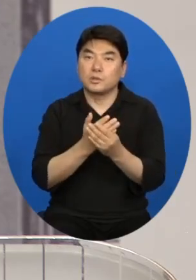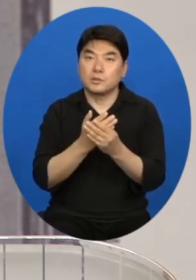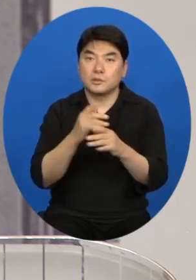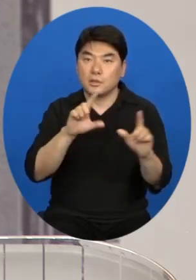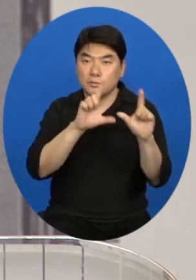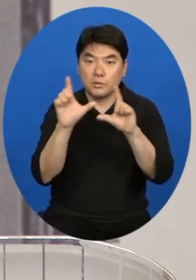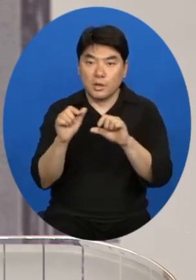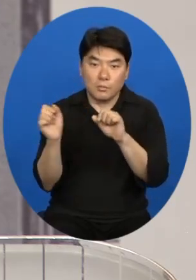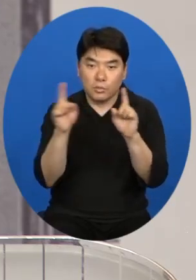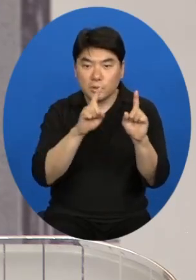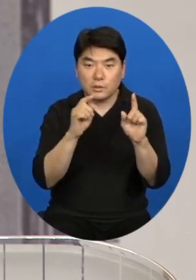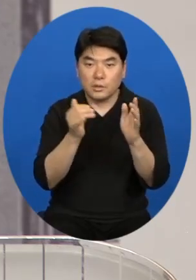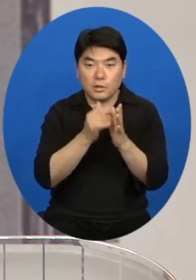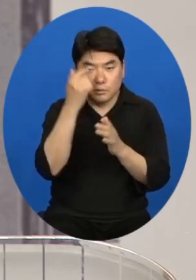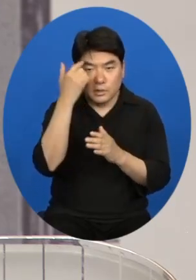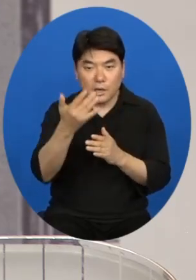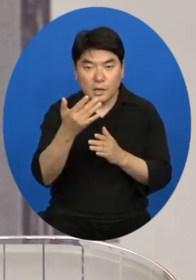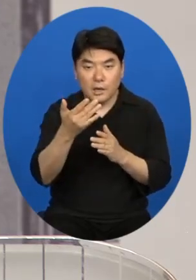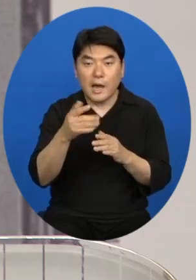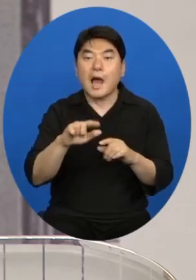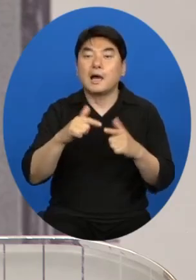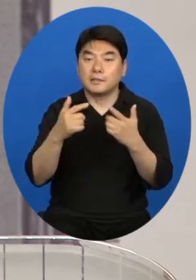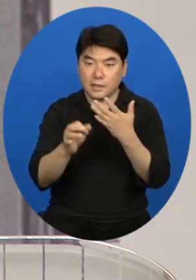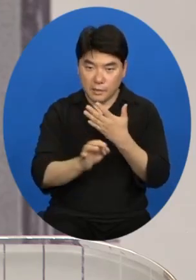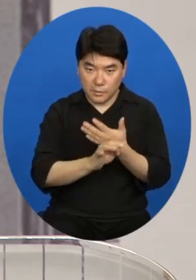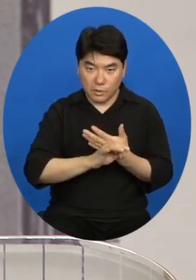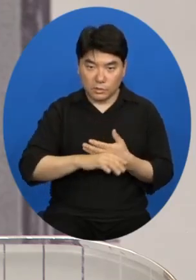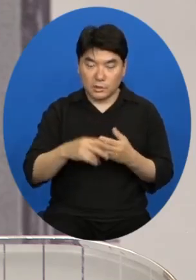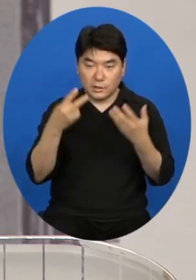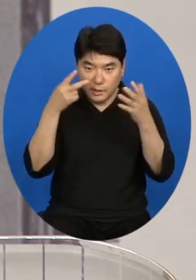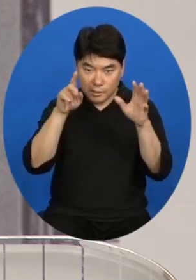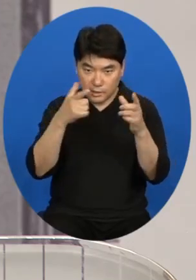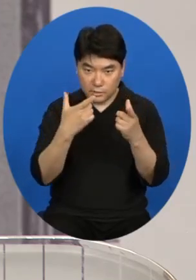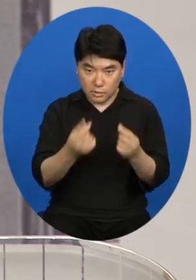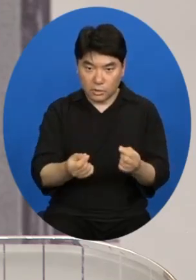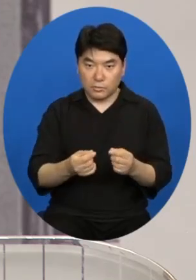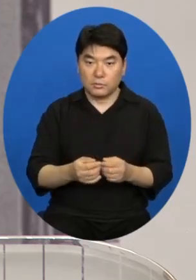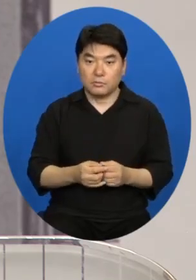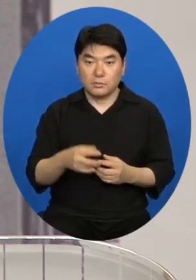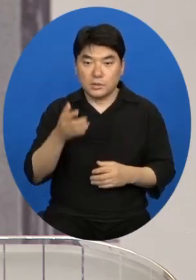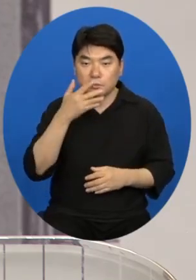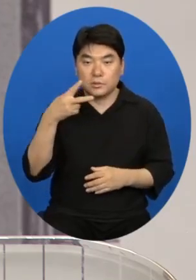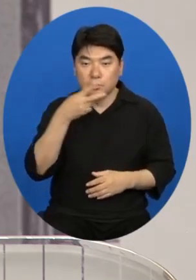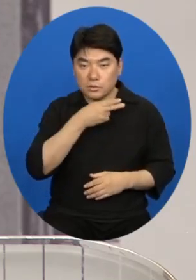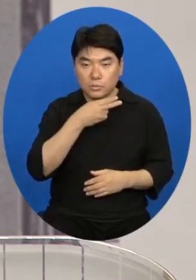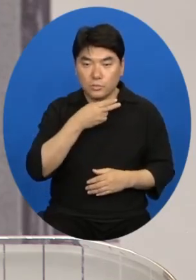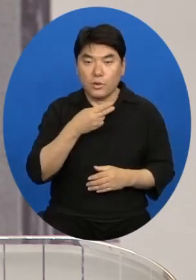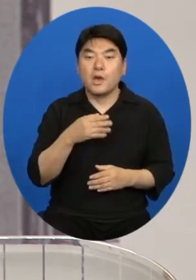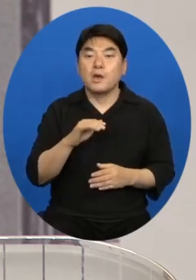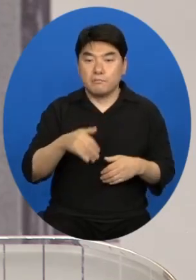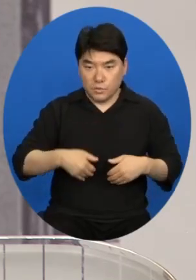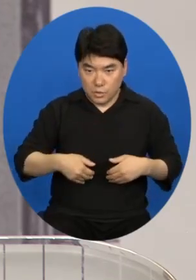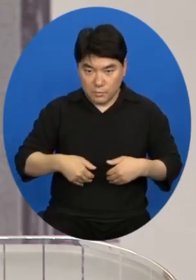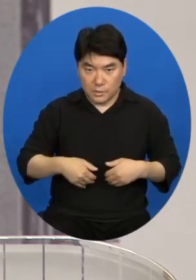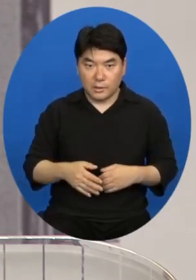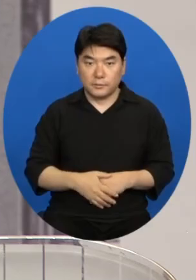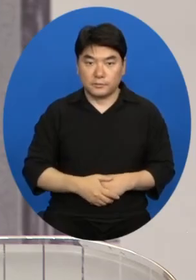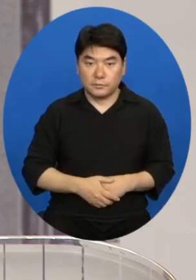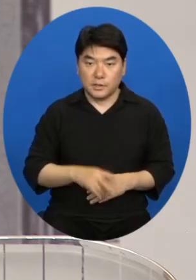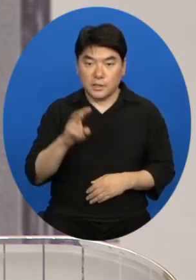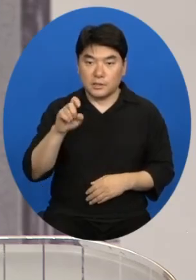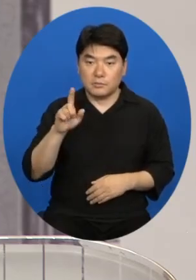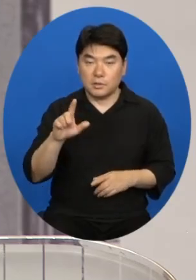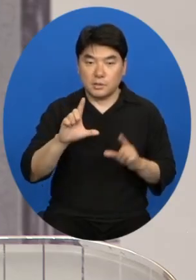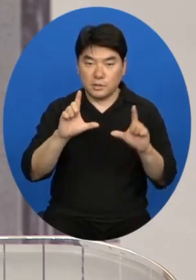되었느냐? 그렇지 않다면 다니엘처럼 우리가 뭐 해야 된다는 거예요? 금식 기도할 타이밍이야. 그러니까 이 21일